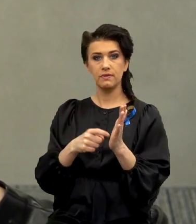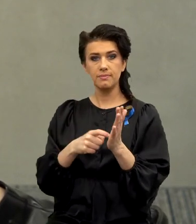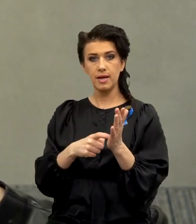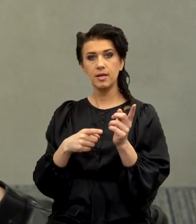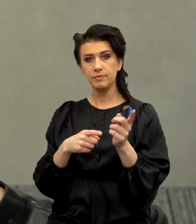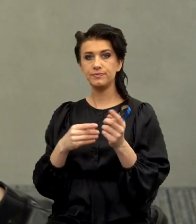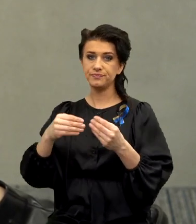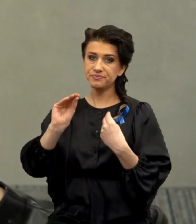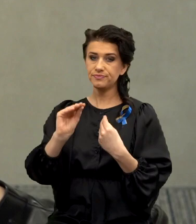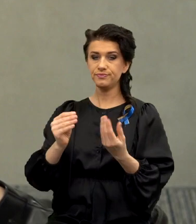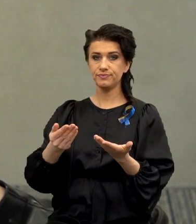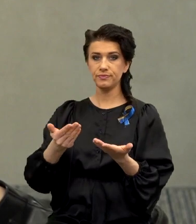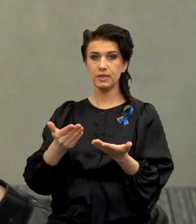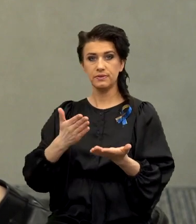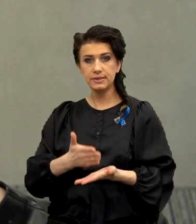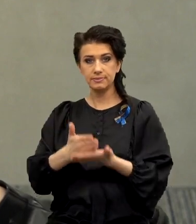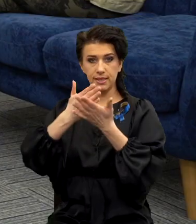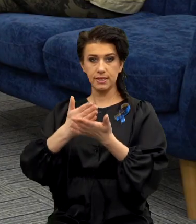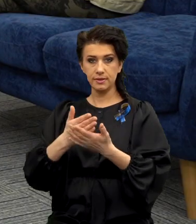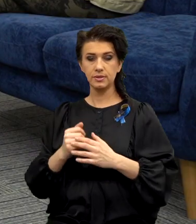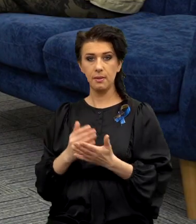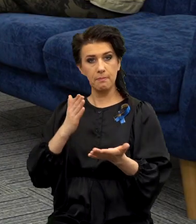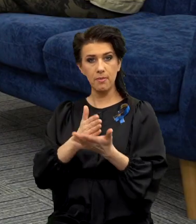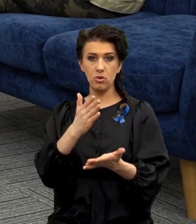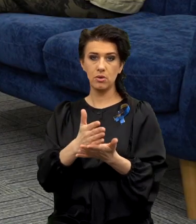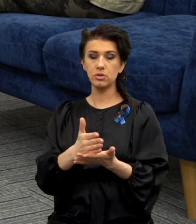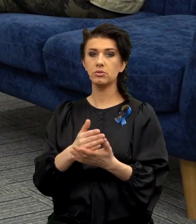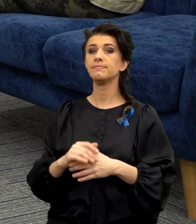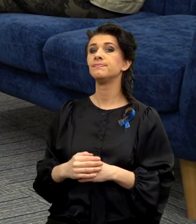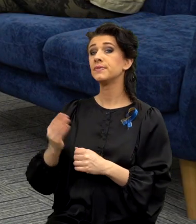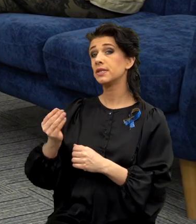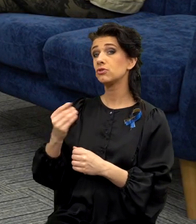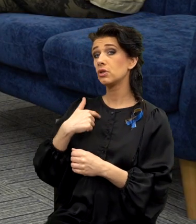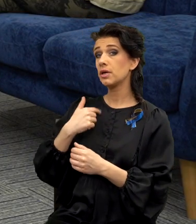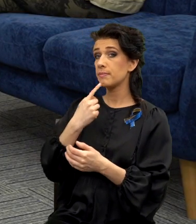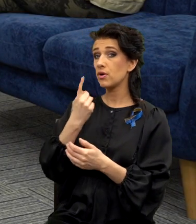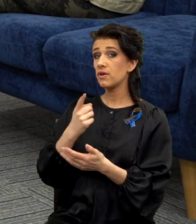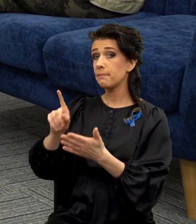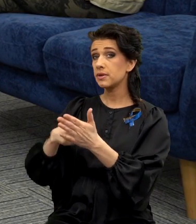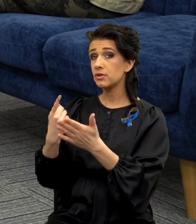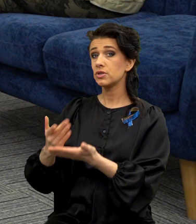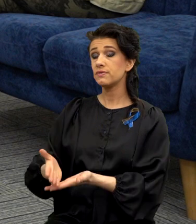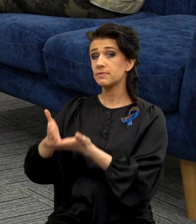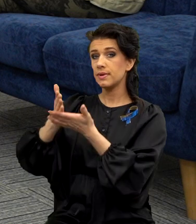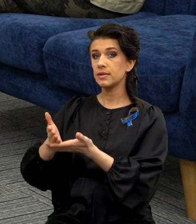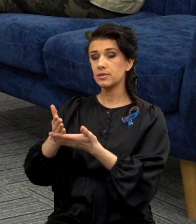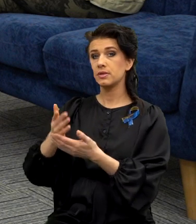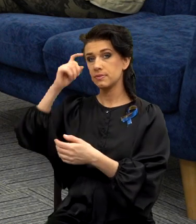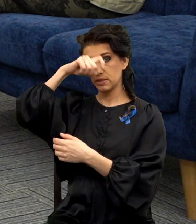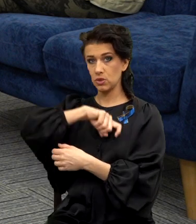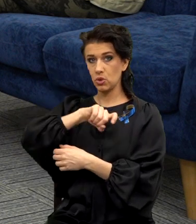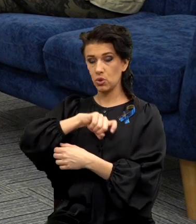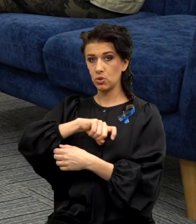wymagałaby interwencji? Ja może jeszcze powiem o pierwszym wsparciu psychologicznym, pierwszej